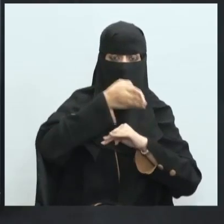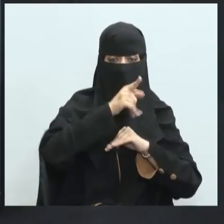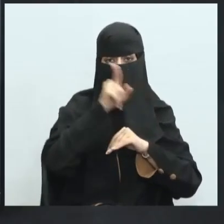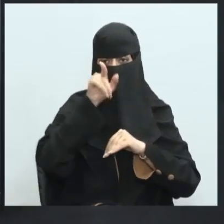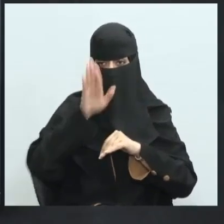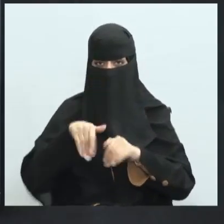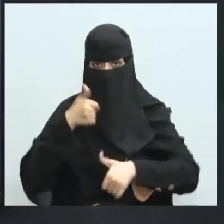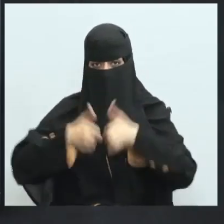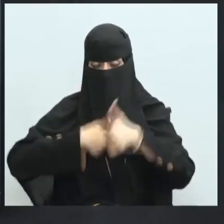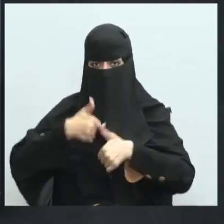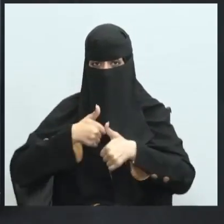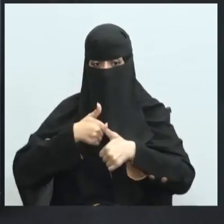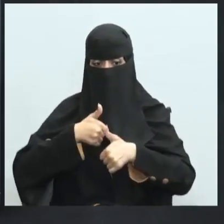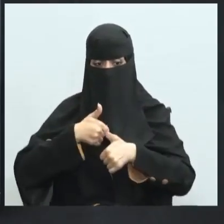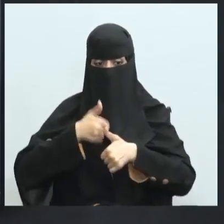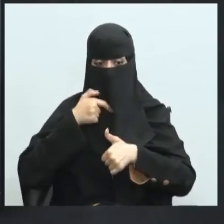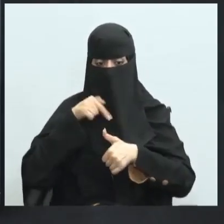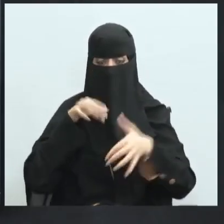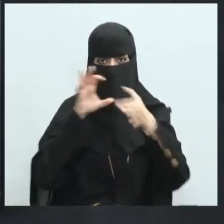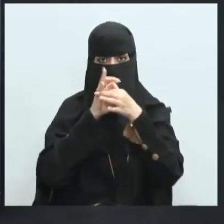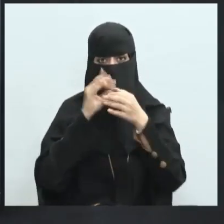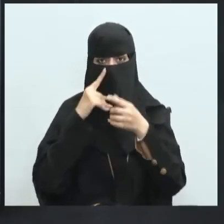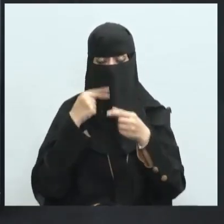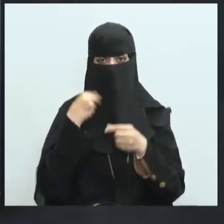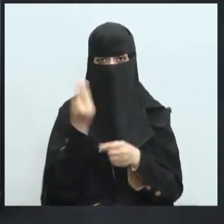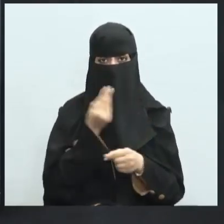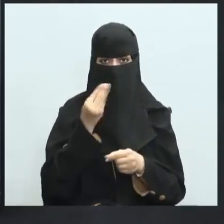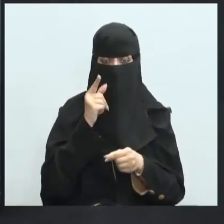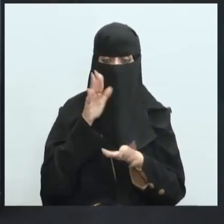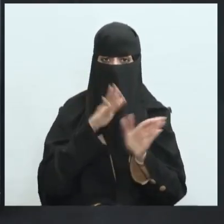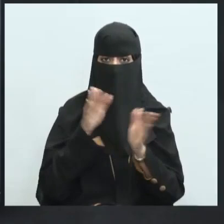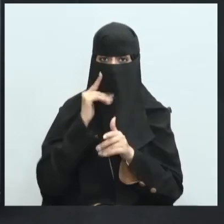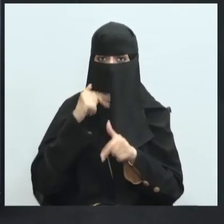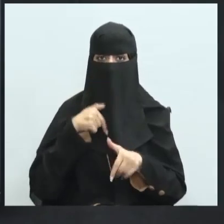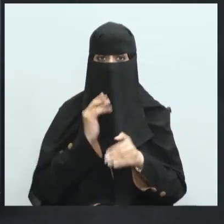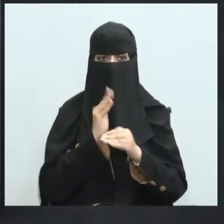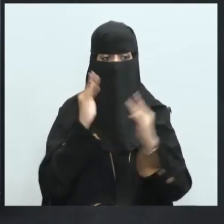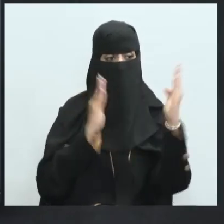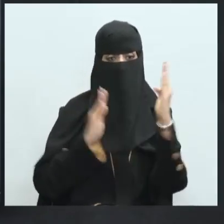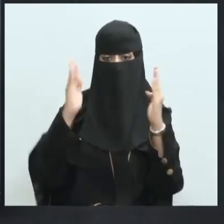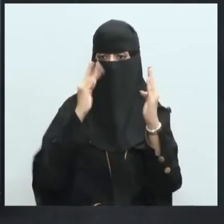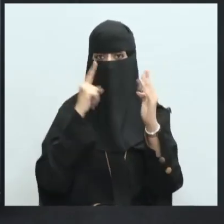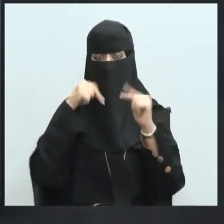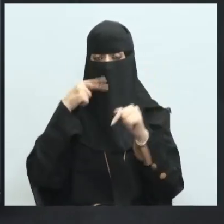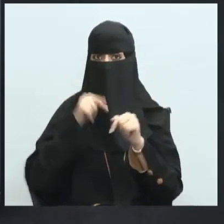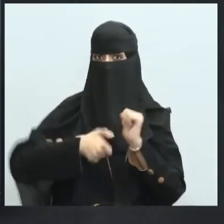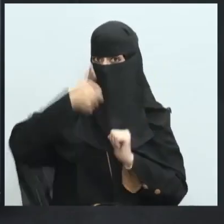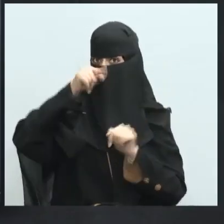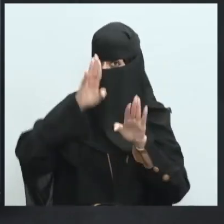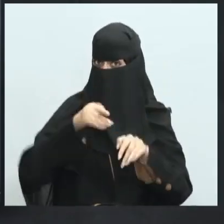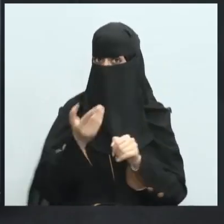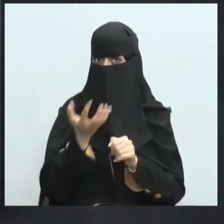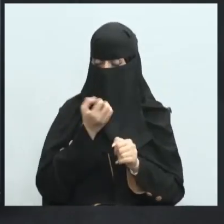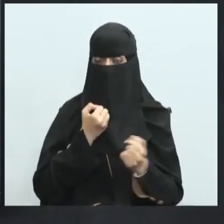تلك الاختبارات المرتبطه بالارشاد السياحي وكذلك يجتاز المقابله الشخصيه وكذلك ان يحصل على